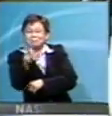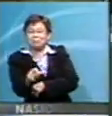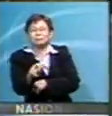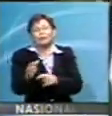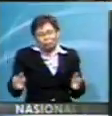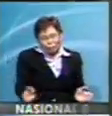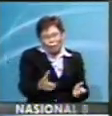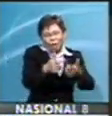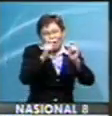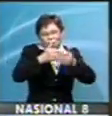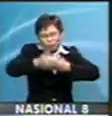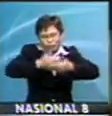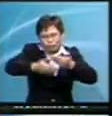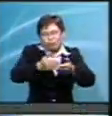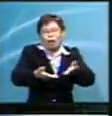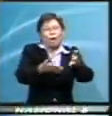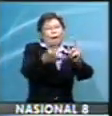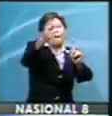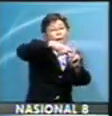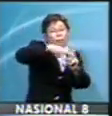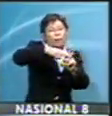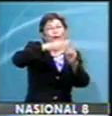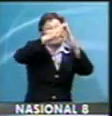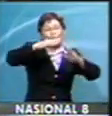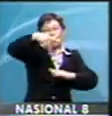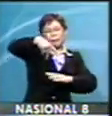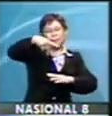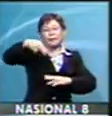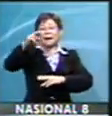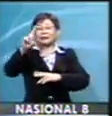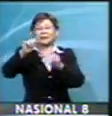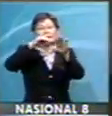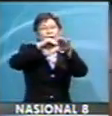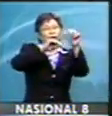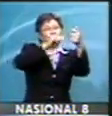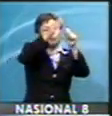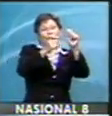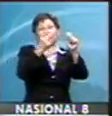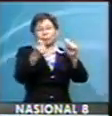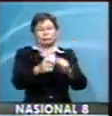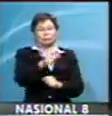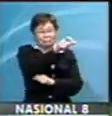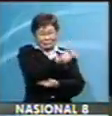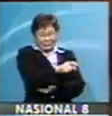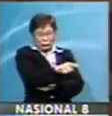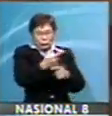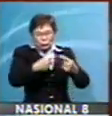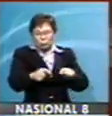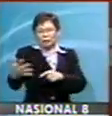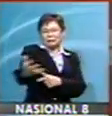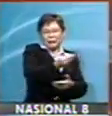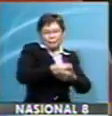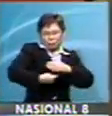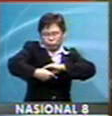dorongan mempercepatkan proses permohonan rumah pprt pada 10 November lalu tertuduh juga didakwa Cuba memperoleh